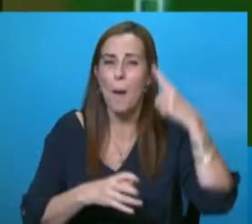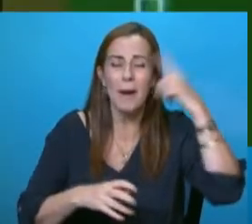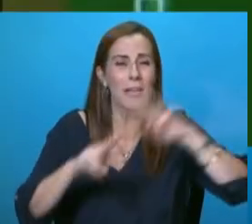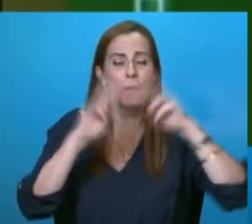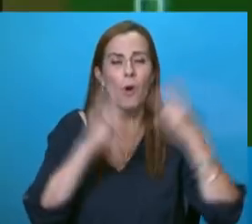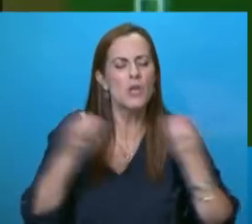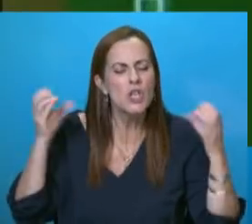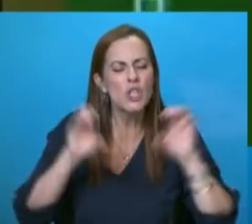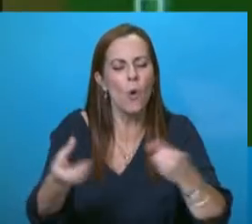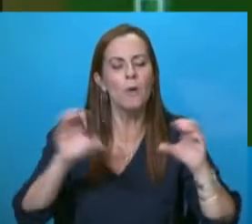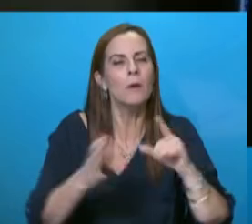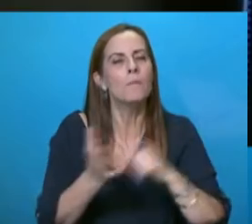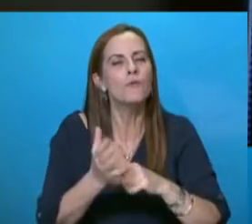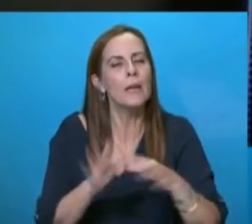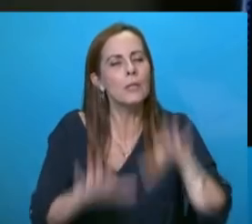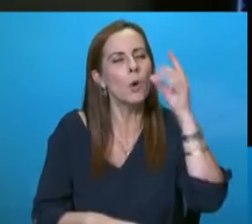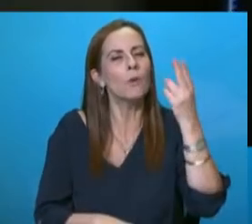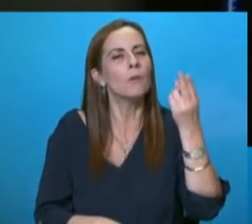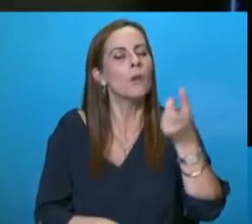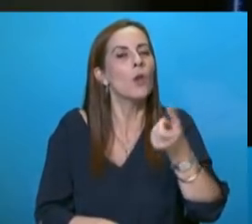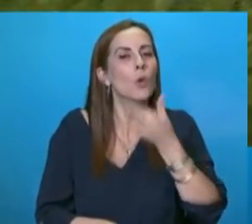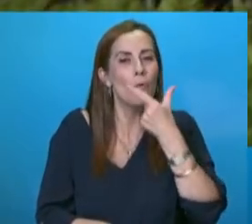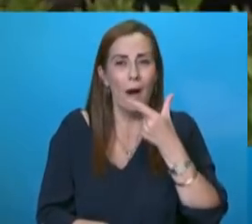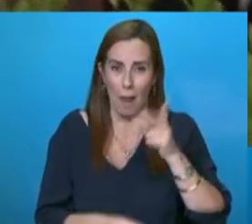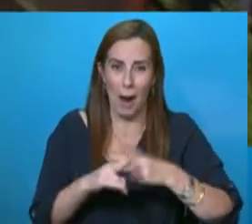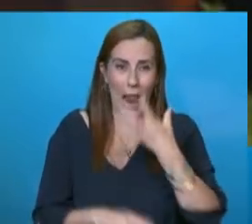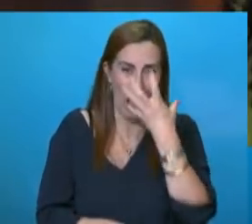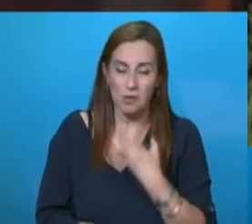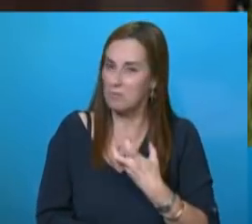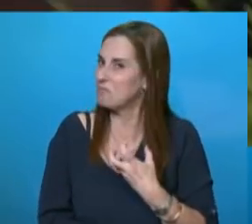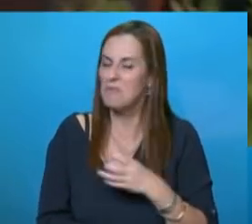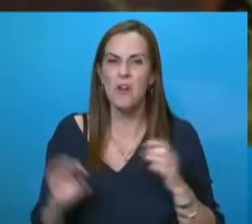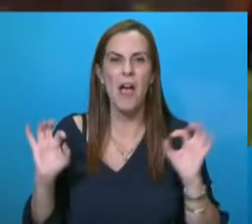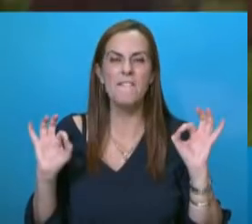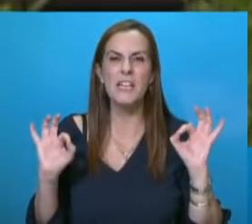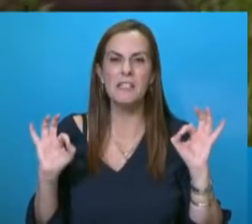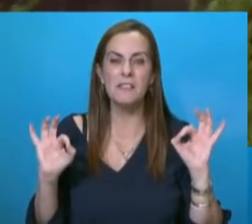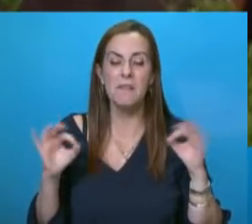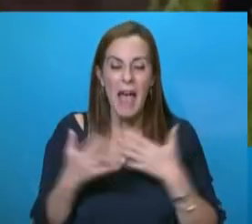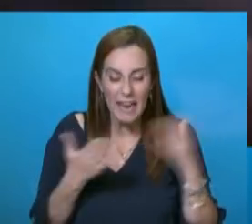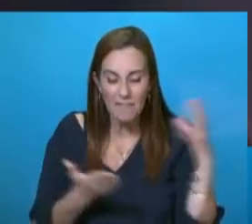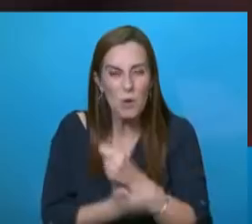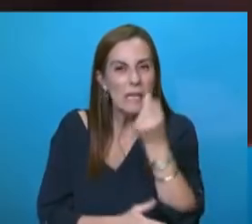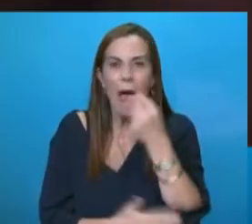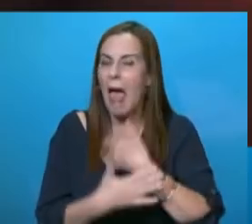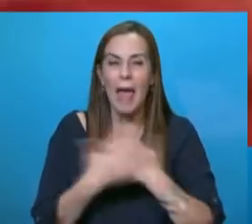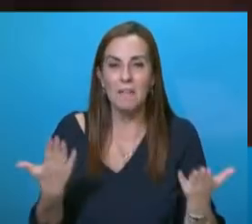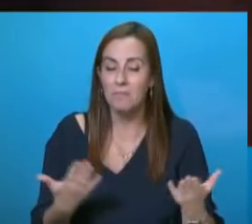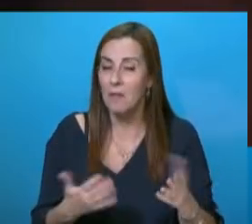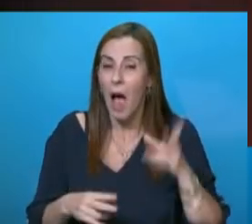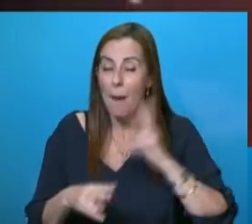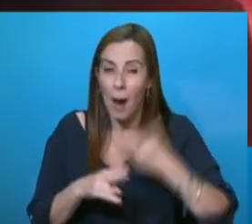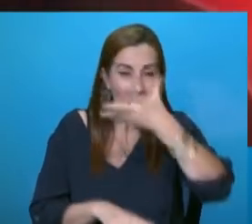בעולם בניסיון למצוא תרופה למחלה העצובה הזאת. ושום דבר. אין אפילו הישג קטן אחד. לא רק